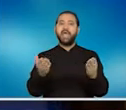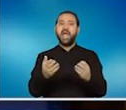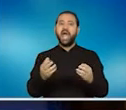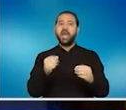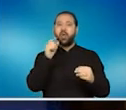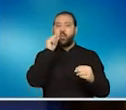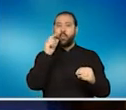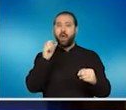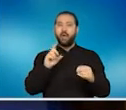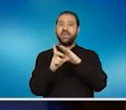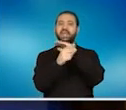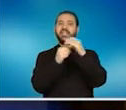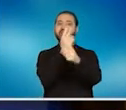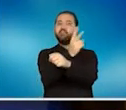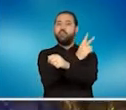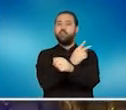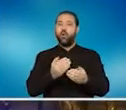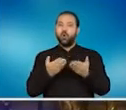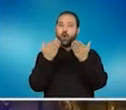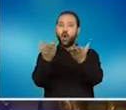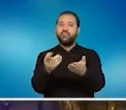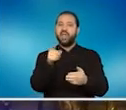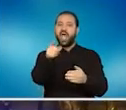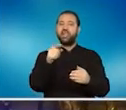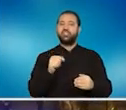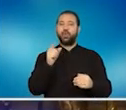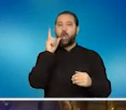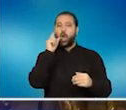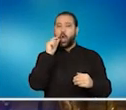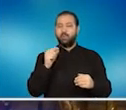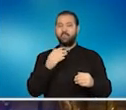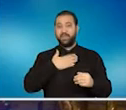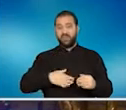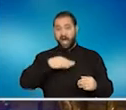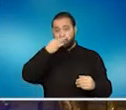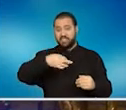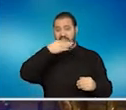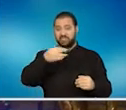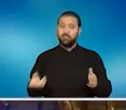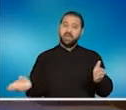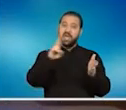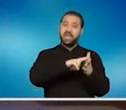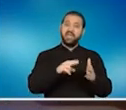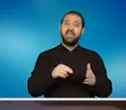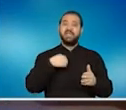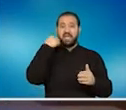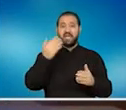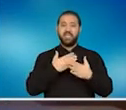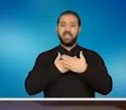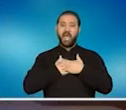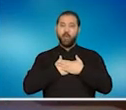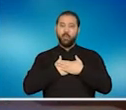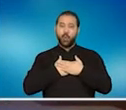o acordă acelei personalități. Vreau să spun că încă de la trecerea sa la